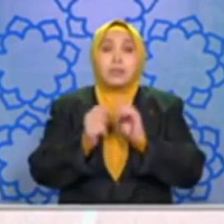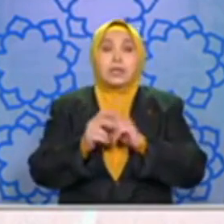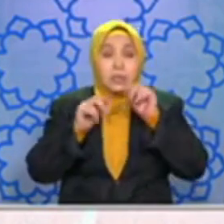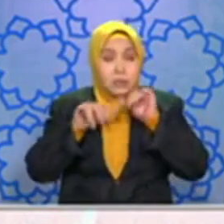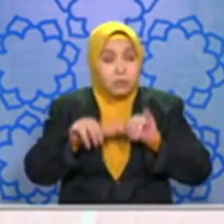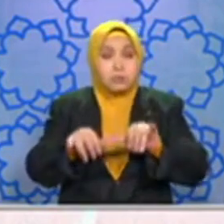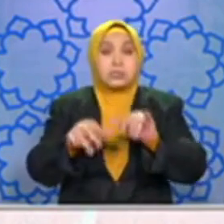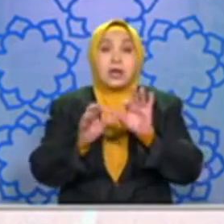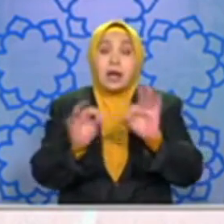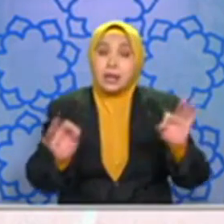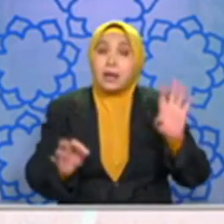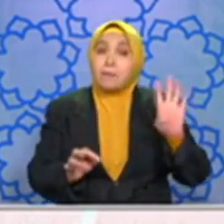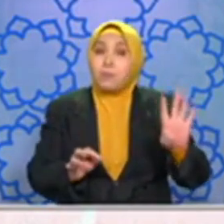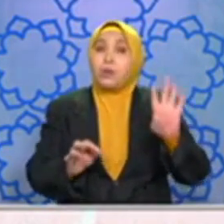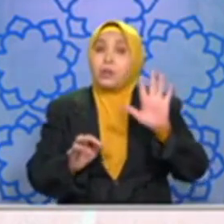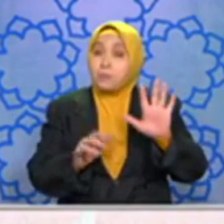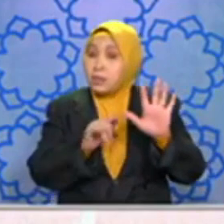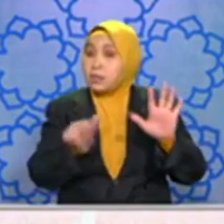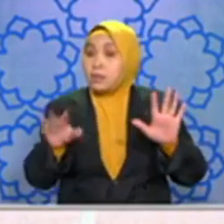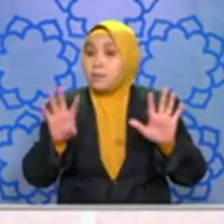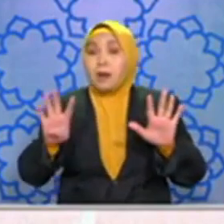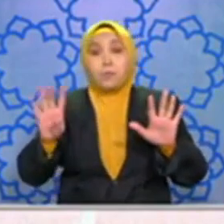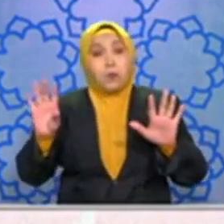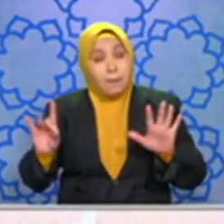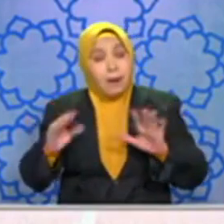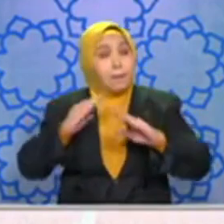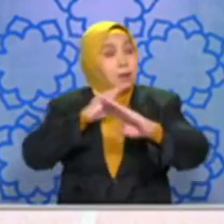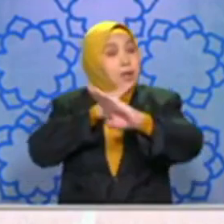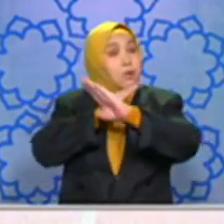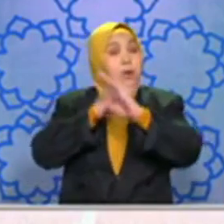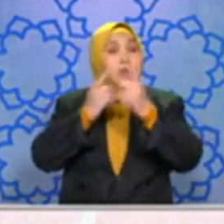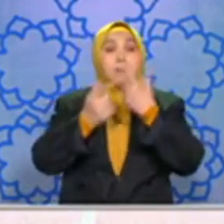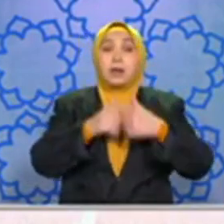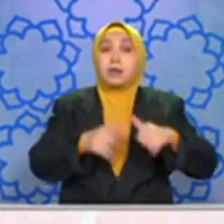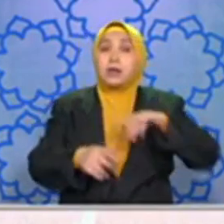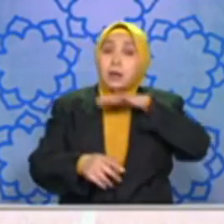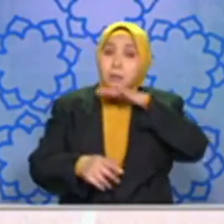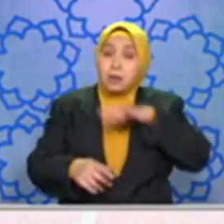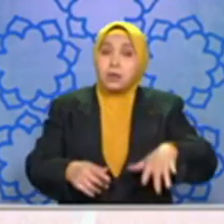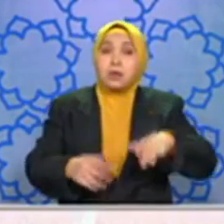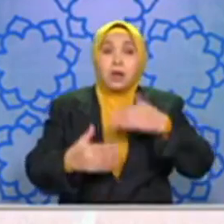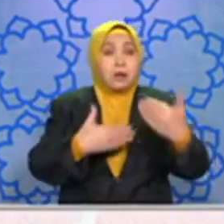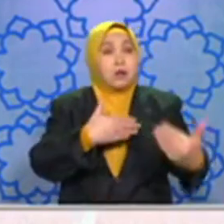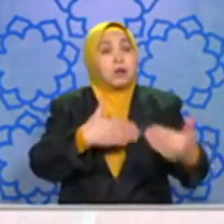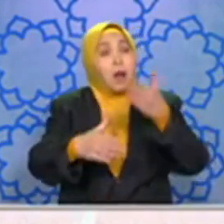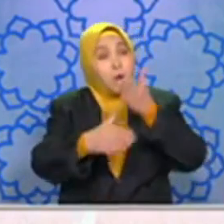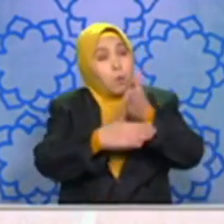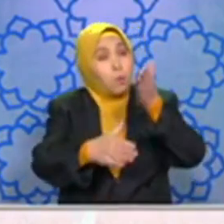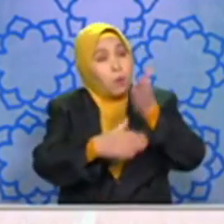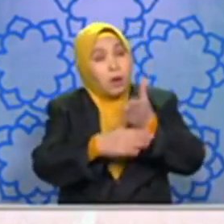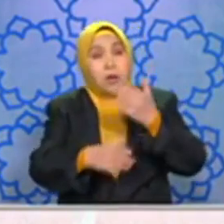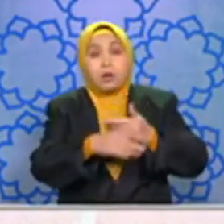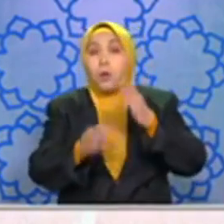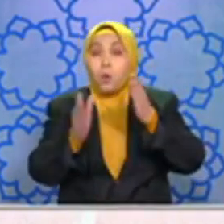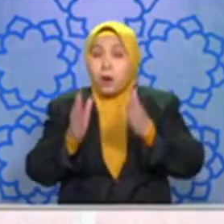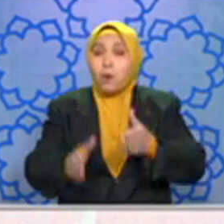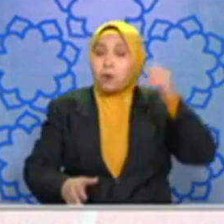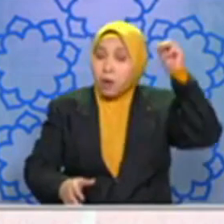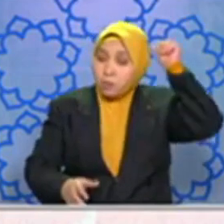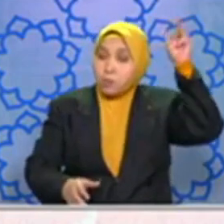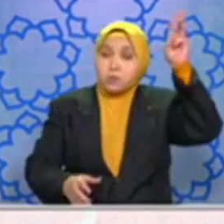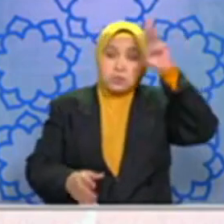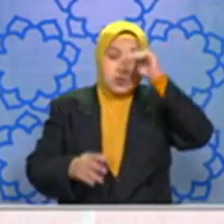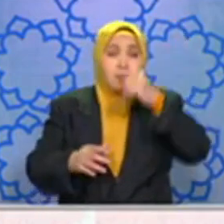45 hingga ayat 48 pelindungan terhadap Nabi daripada gangguan orang-orang musyrik, musuh ketika beliau membaca